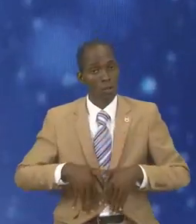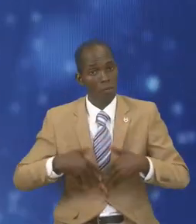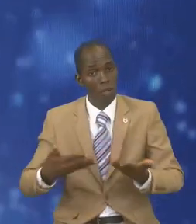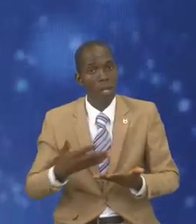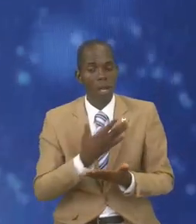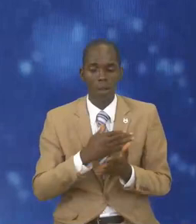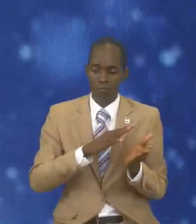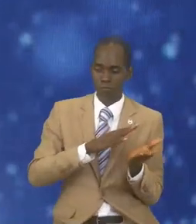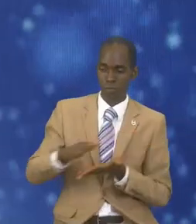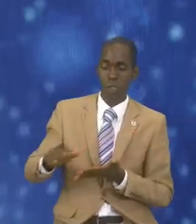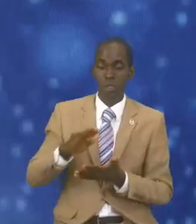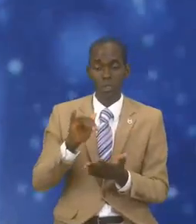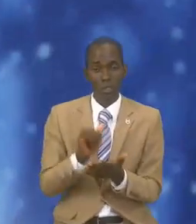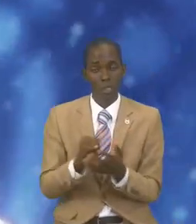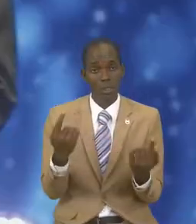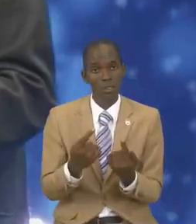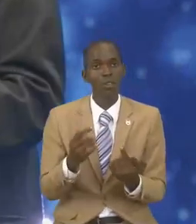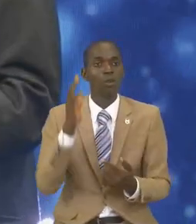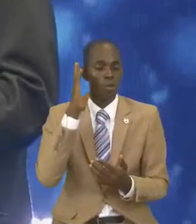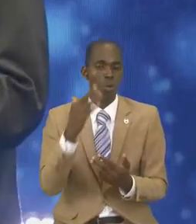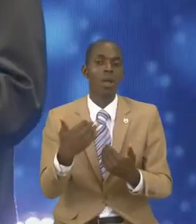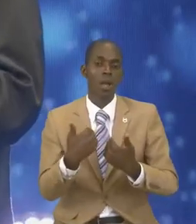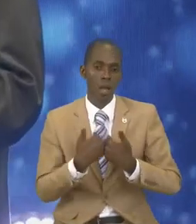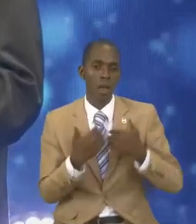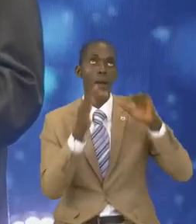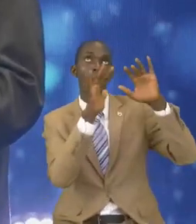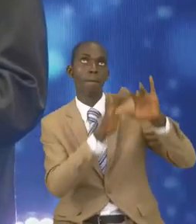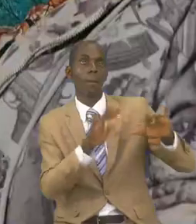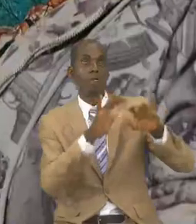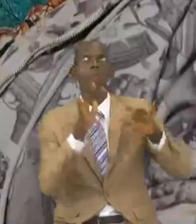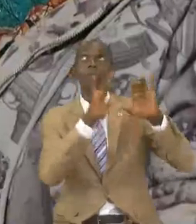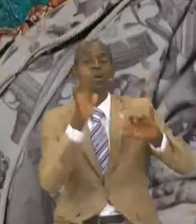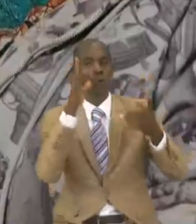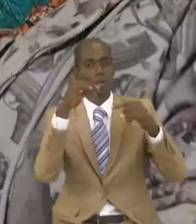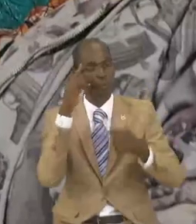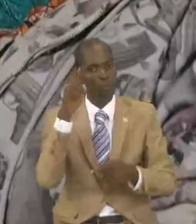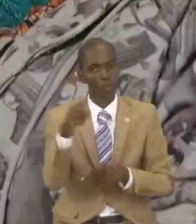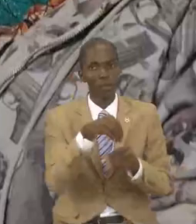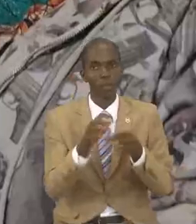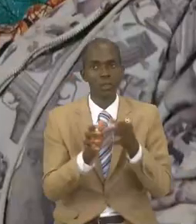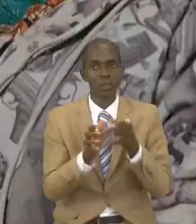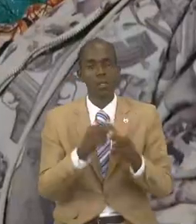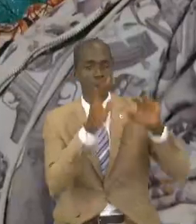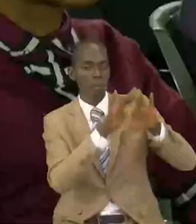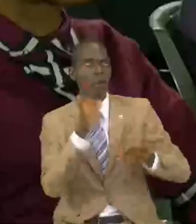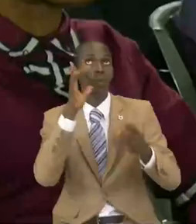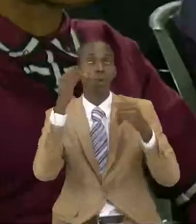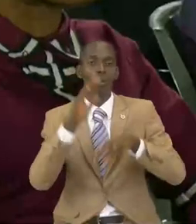celui qui les avoue et les délaisse obtient miséricorde. La miséricorde viendra. J'ai dit la miséricorde